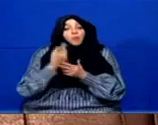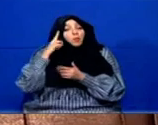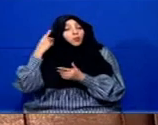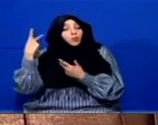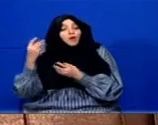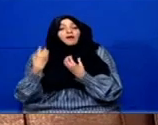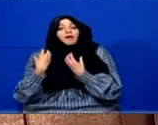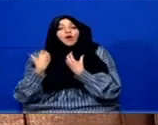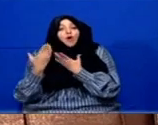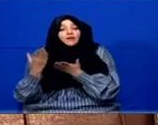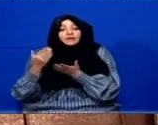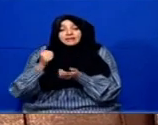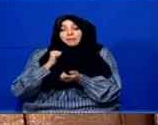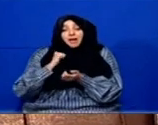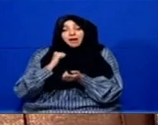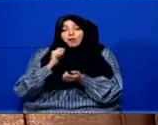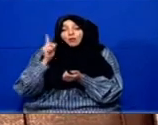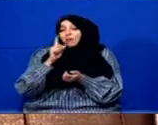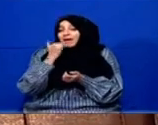الى الدار